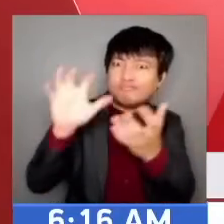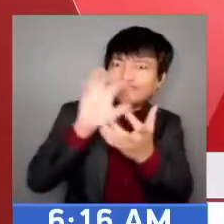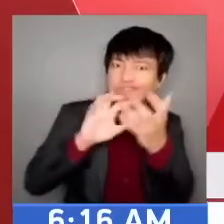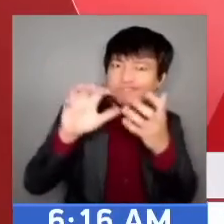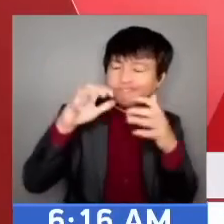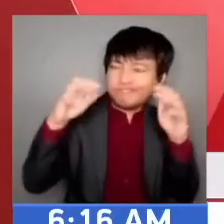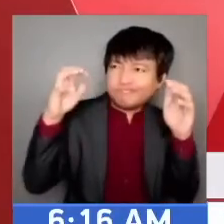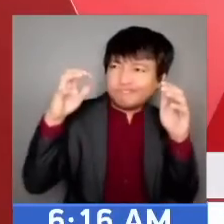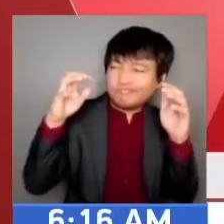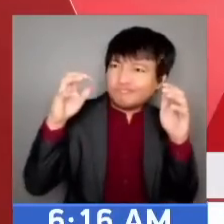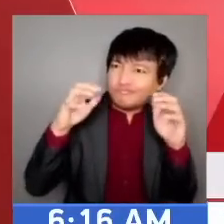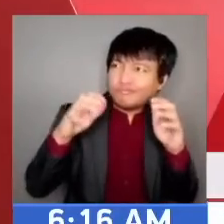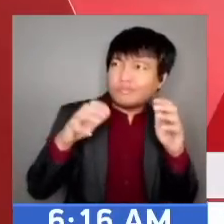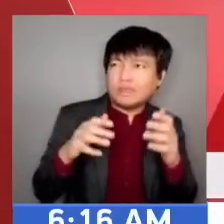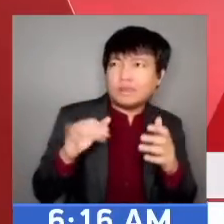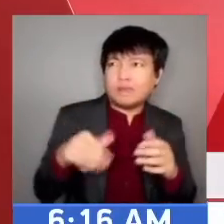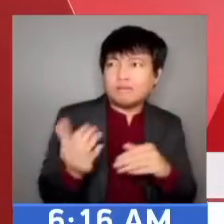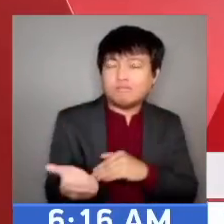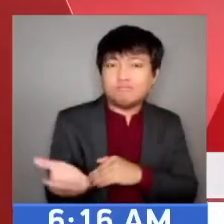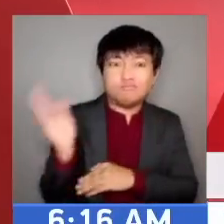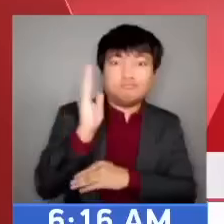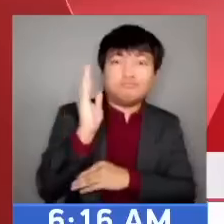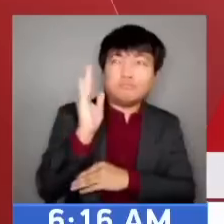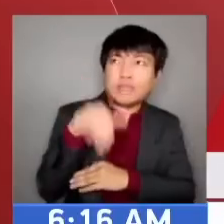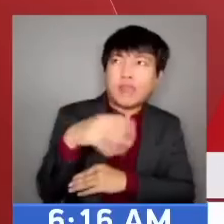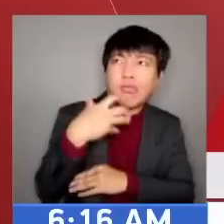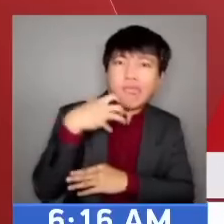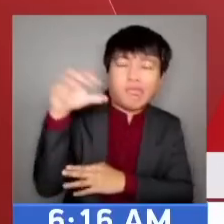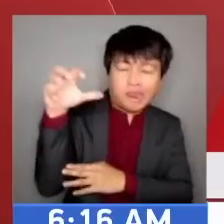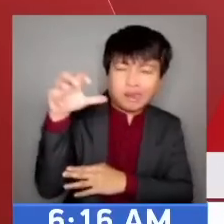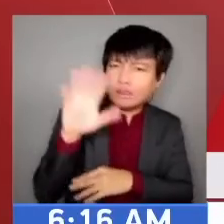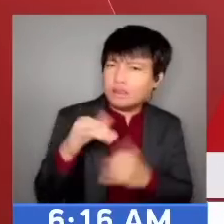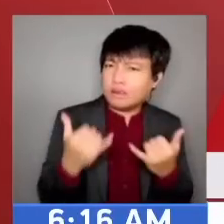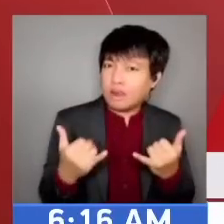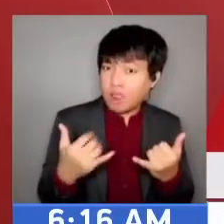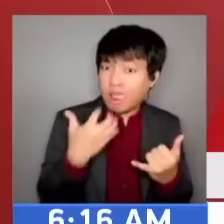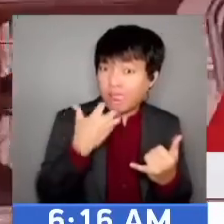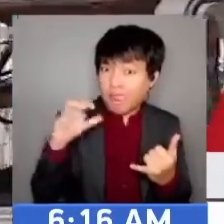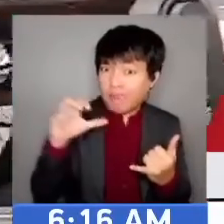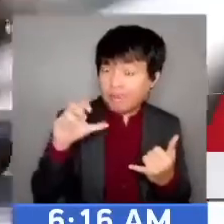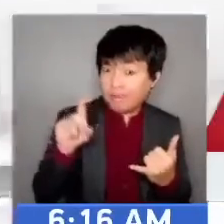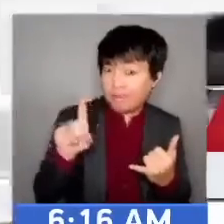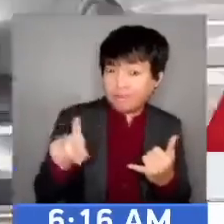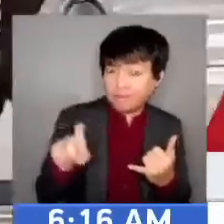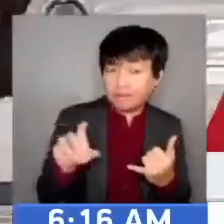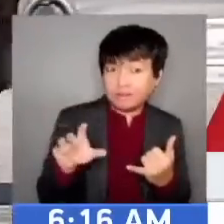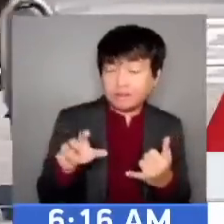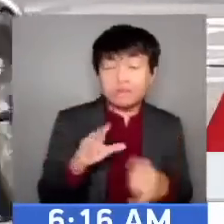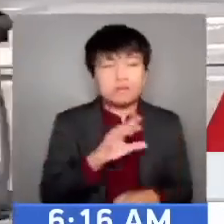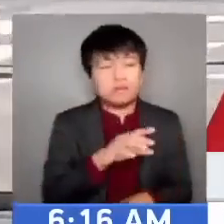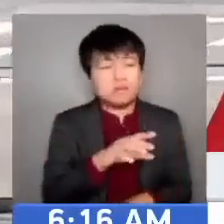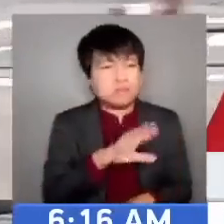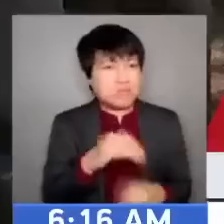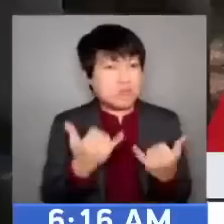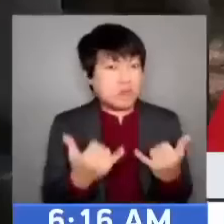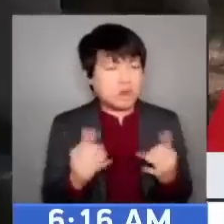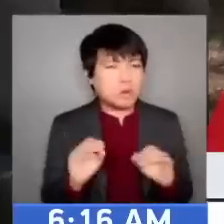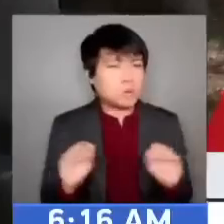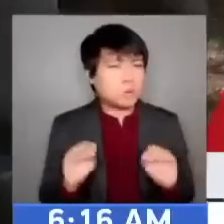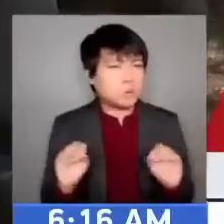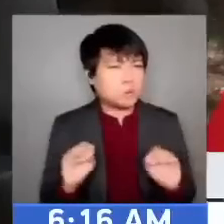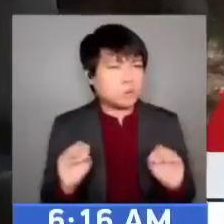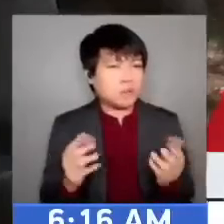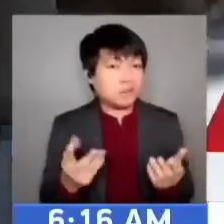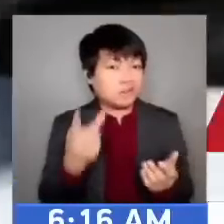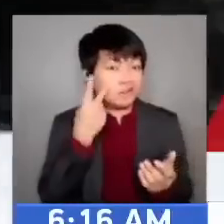namamataan pa rin ba tayong samah ng panahon sa kabila nitong tag-init Tama kaigan Sa ngayon wala pa tayo Actually kung makikita natin yung mga satellite images